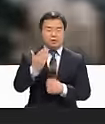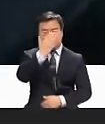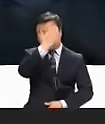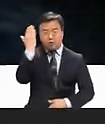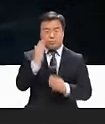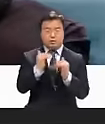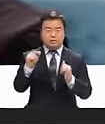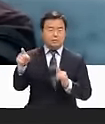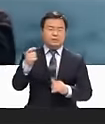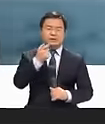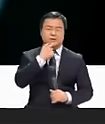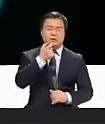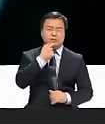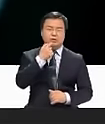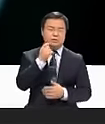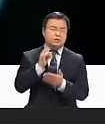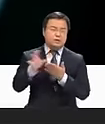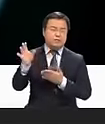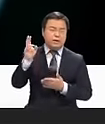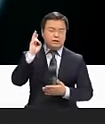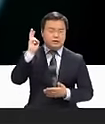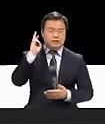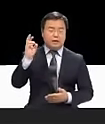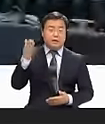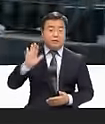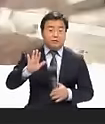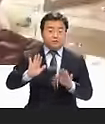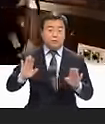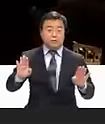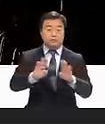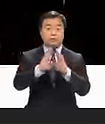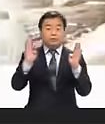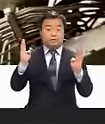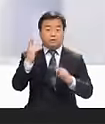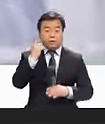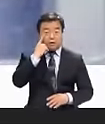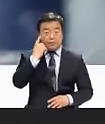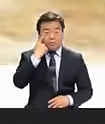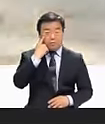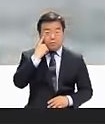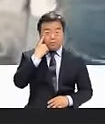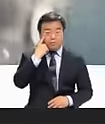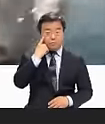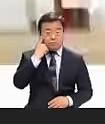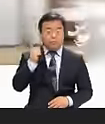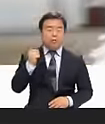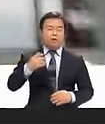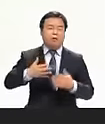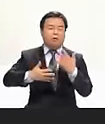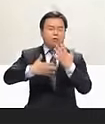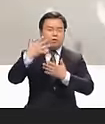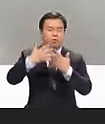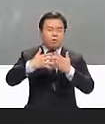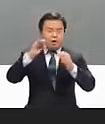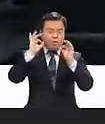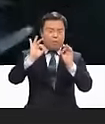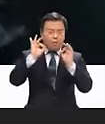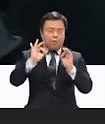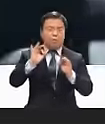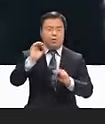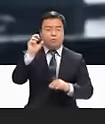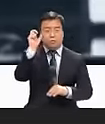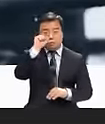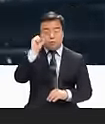싫어할 것이다 라고 다들 예측을 했었는데 네. 막상 개봉이 되고 나서 보니까 관객이 굉장히 이 영화를 선호할 뿐만